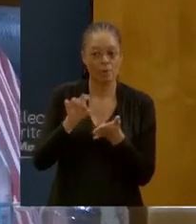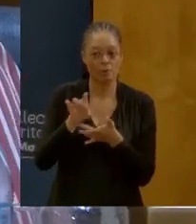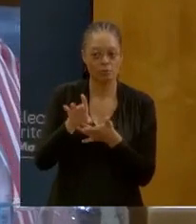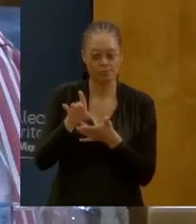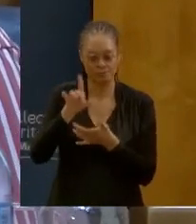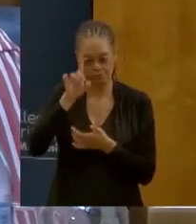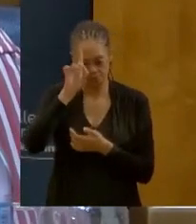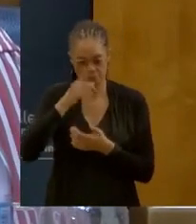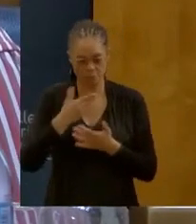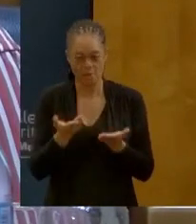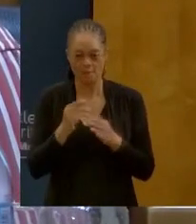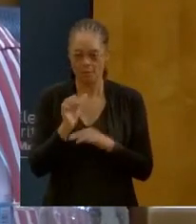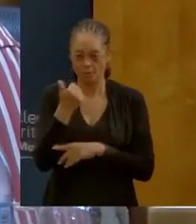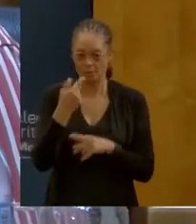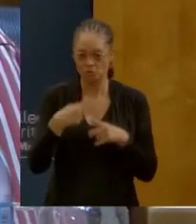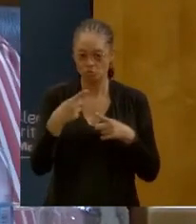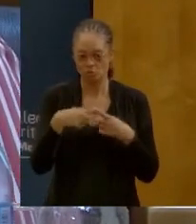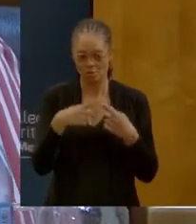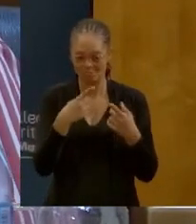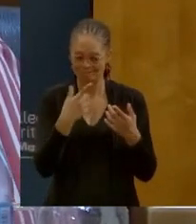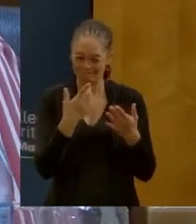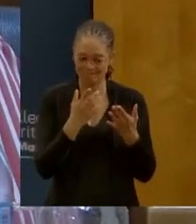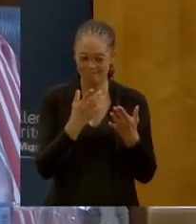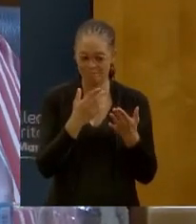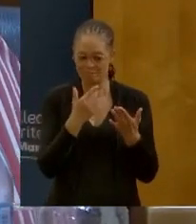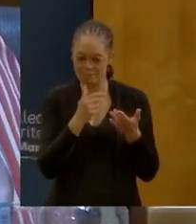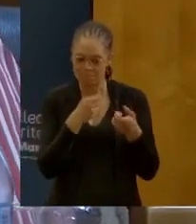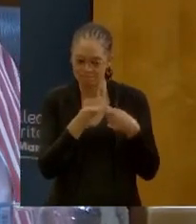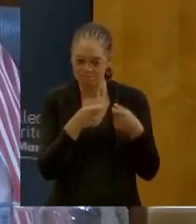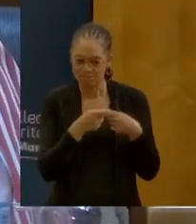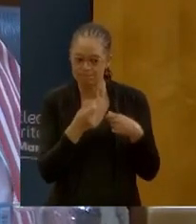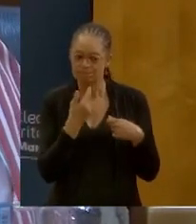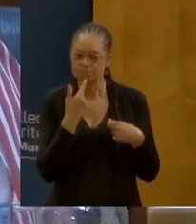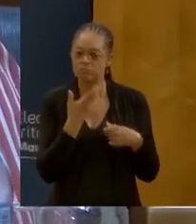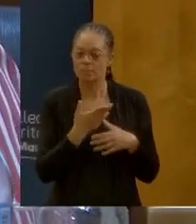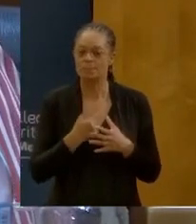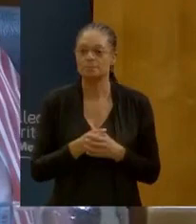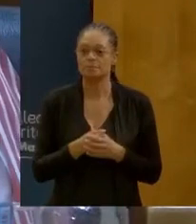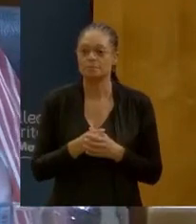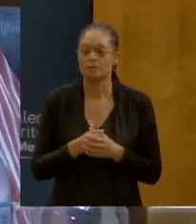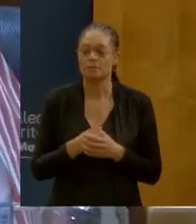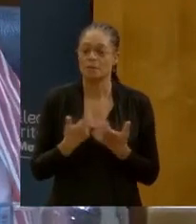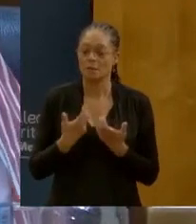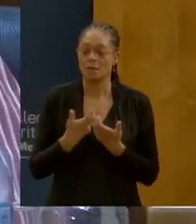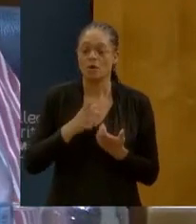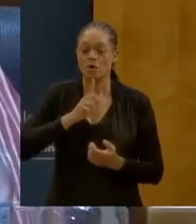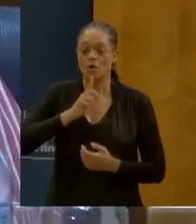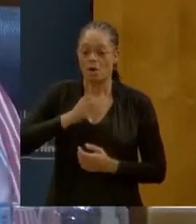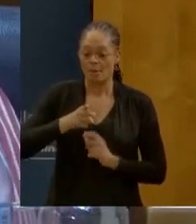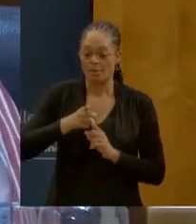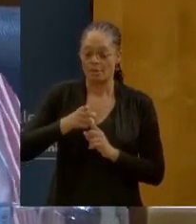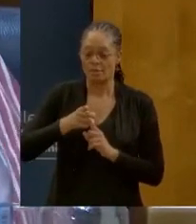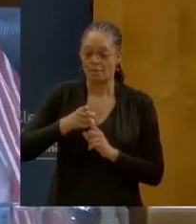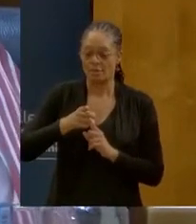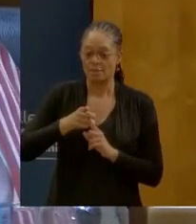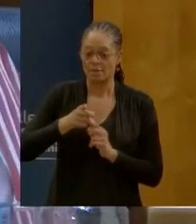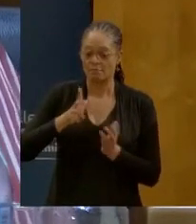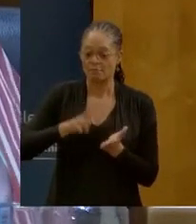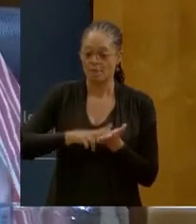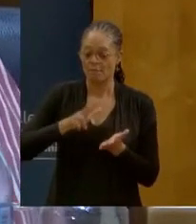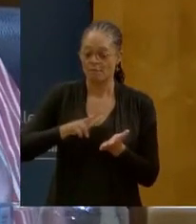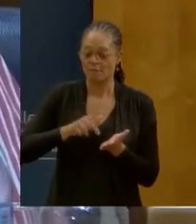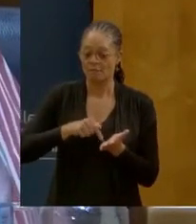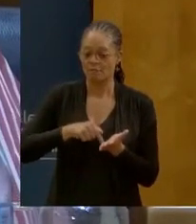D'abord, première irrégularité, on notifie une commande au moment où on notifie la